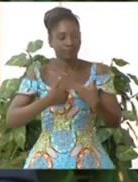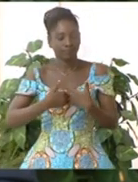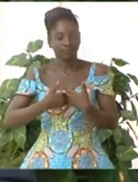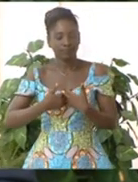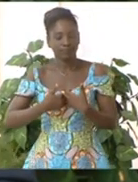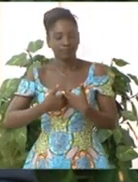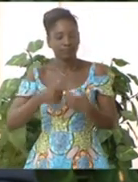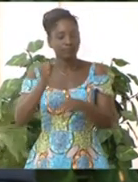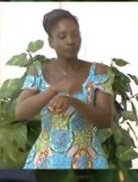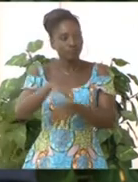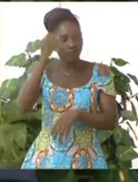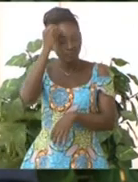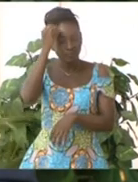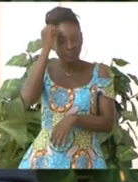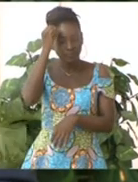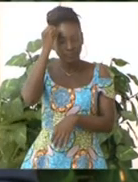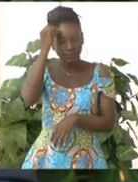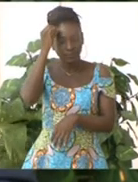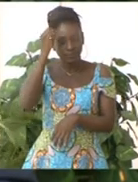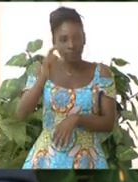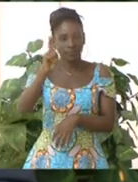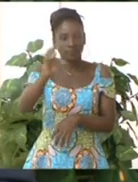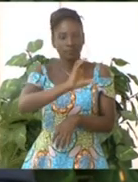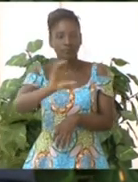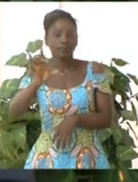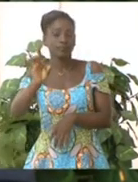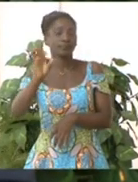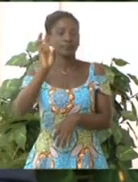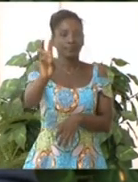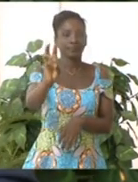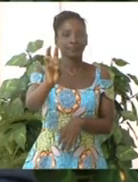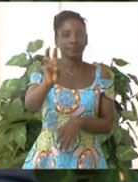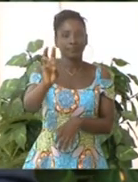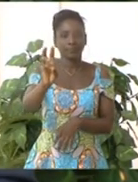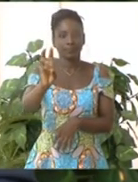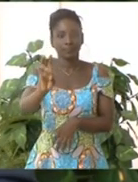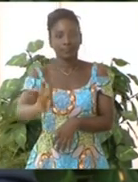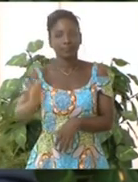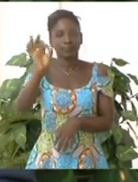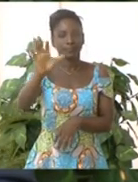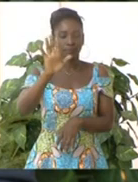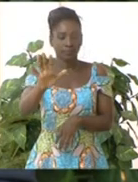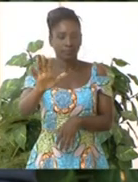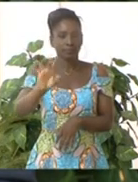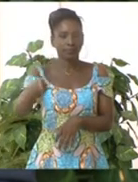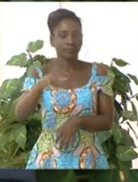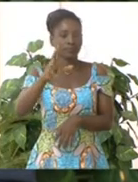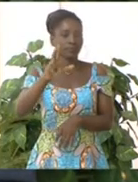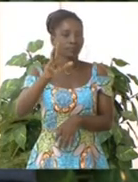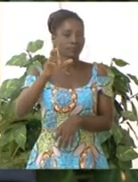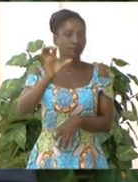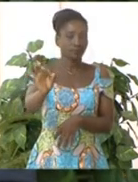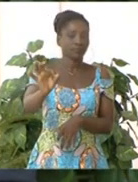alassane ouattara 186 soit 95 de 2 88%